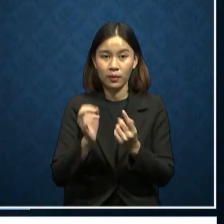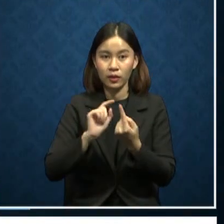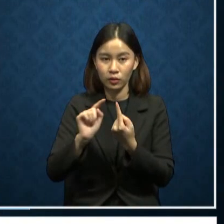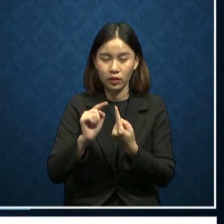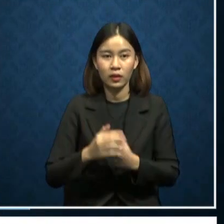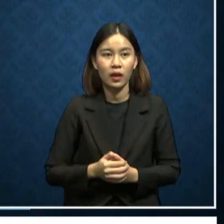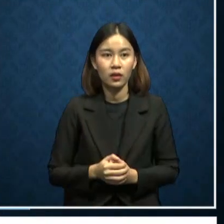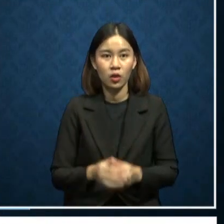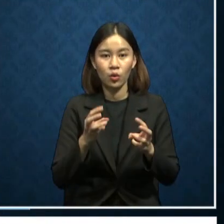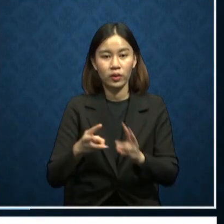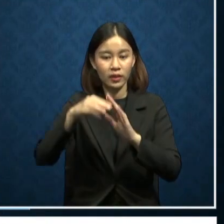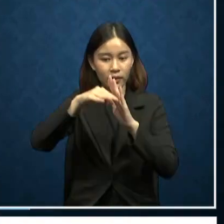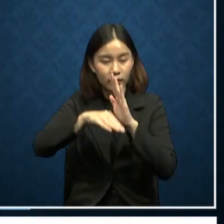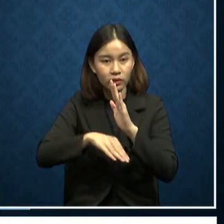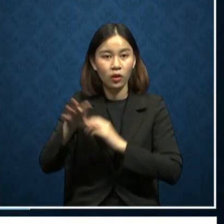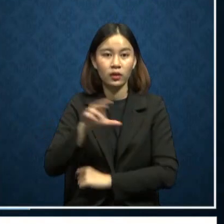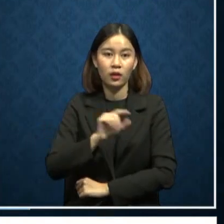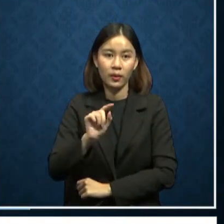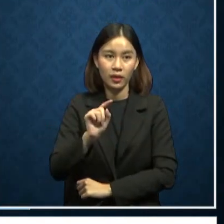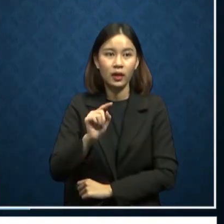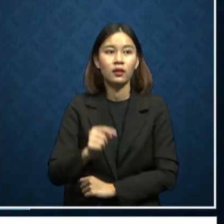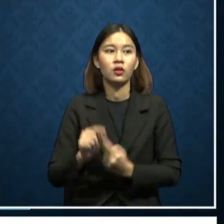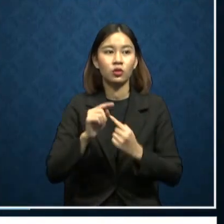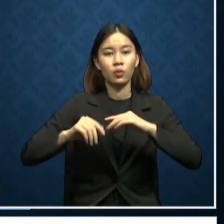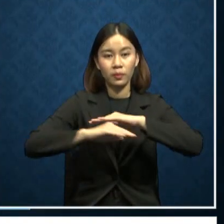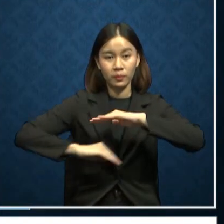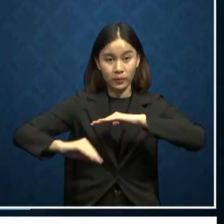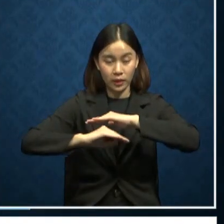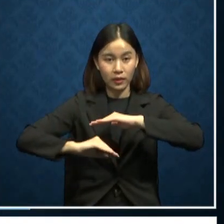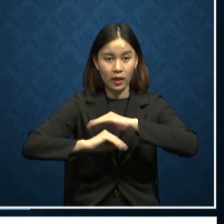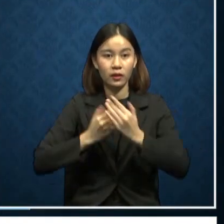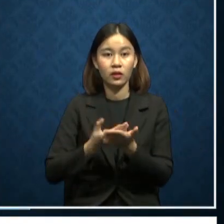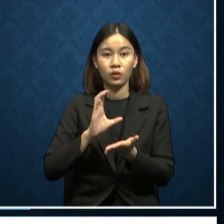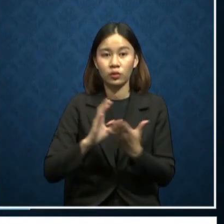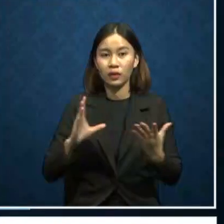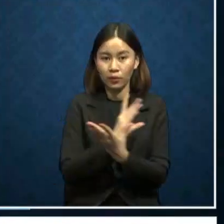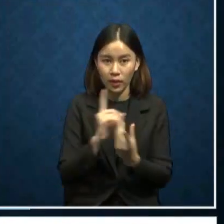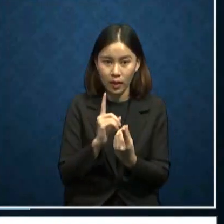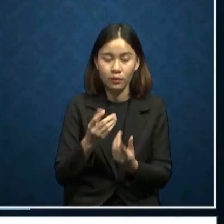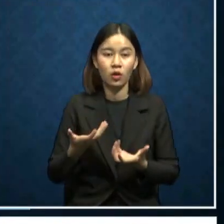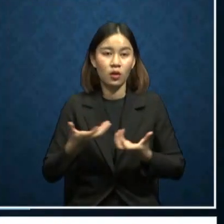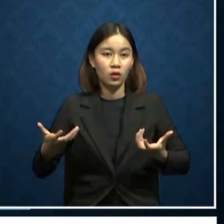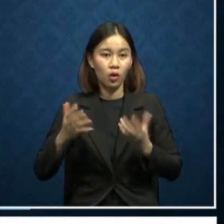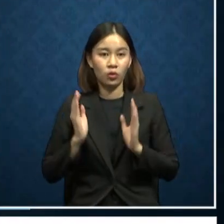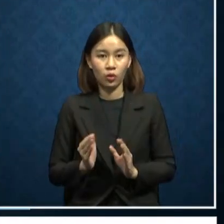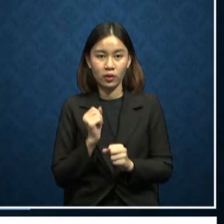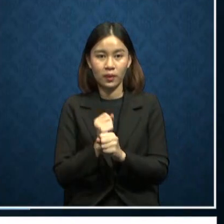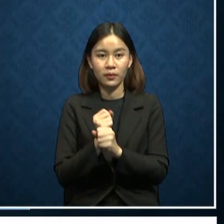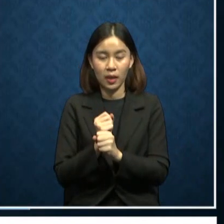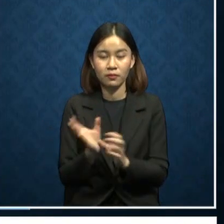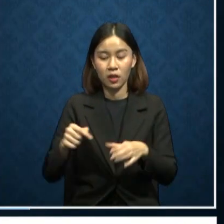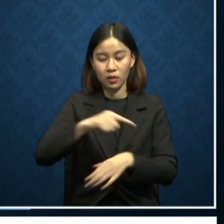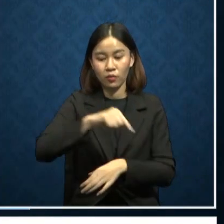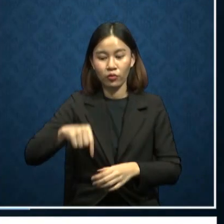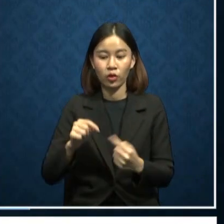ส่วนของกลยุทธ์ที่เราจะนำมานั้นจะอาศัยพื้นฐานทุนทางวรธรรมและทูลทรัพยากรมนุษย์2ประเด็นมา